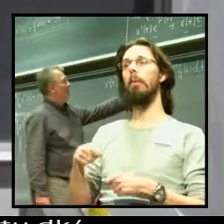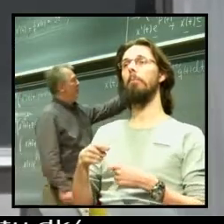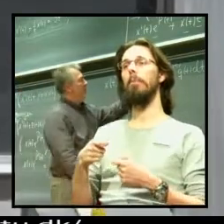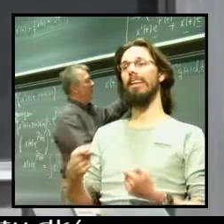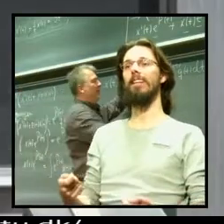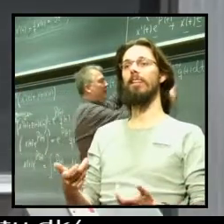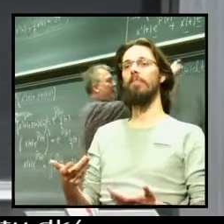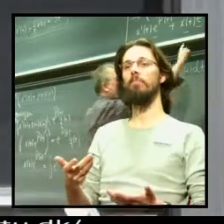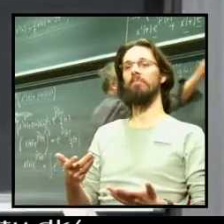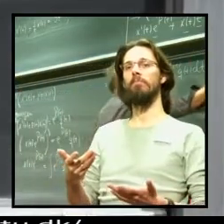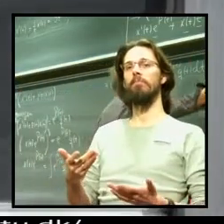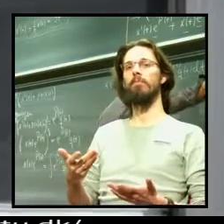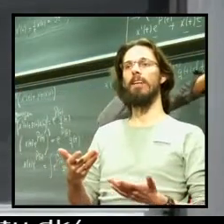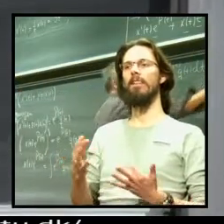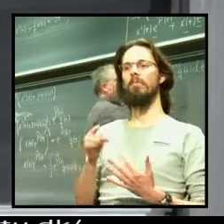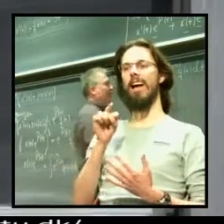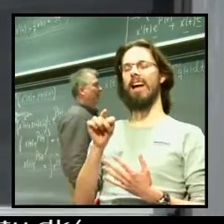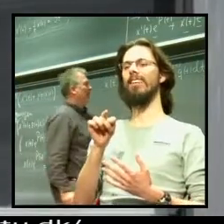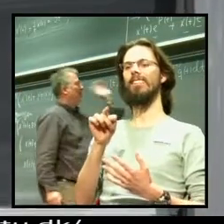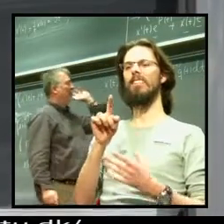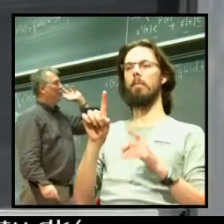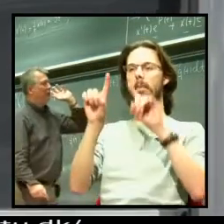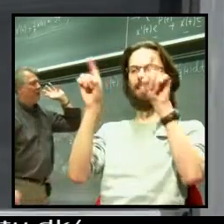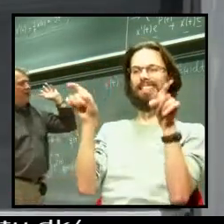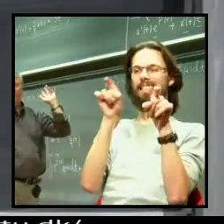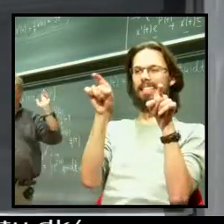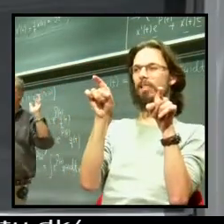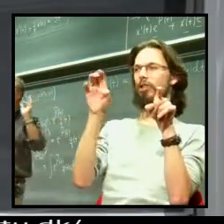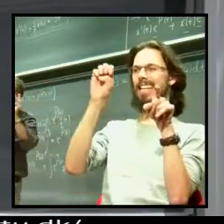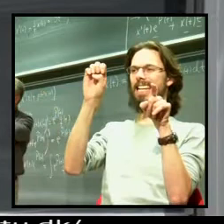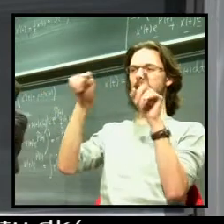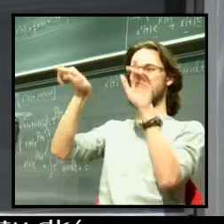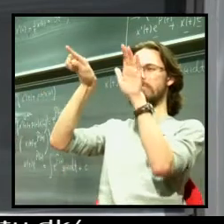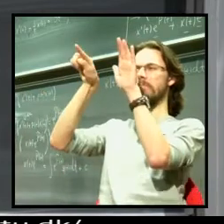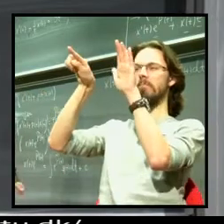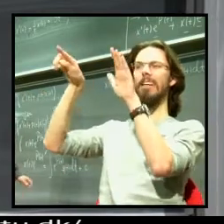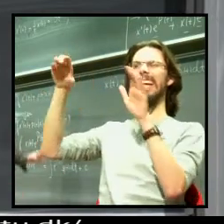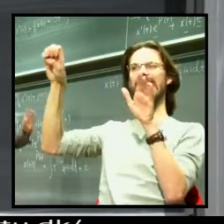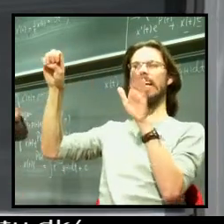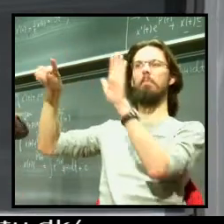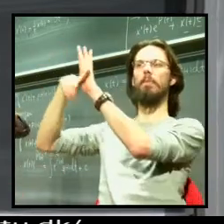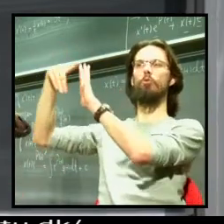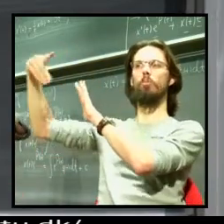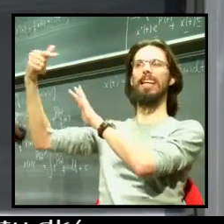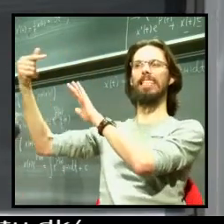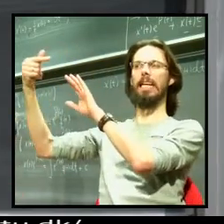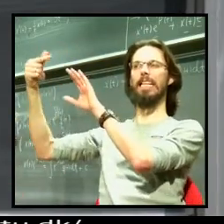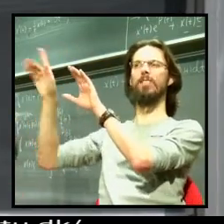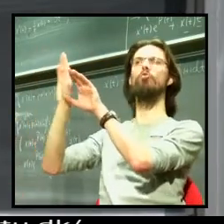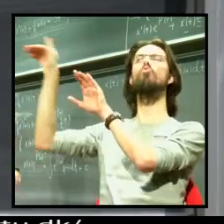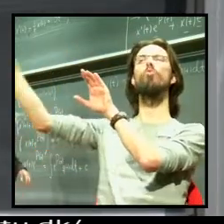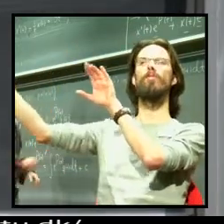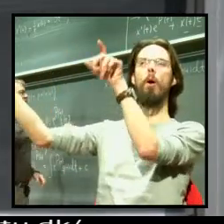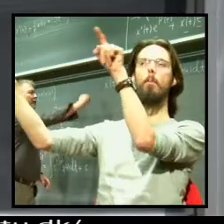at man sætter en parentes rundt om det her og sætter e i minus p af t udenfor. Det vil jeg dog ikke